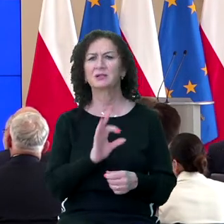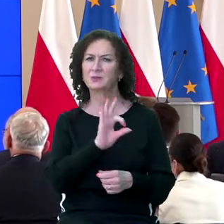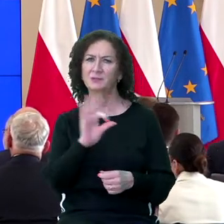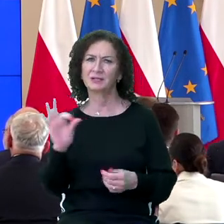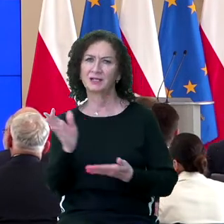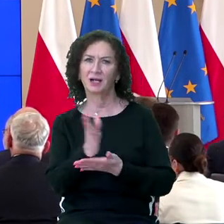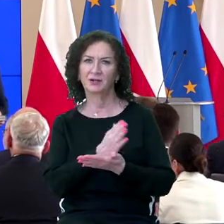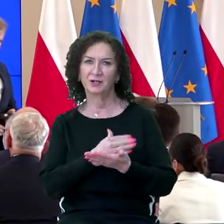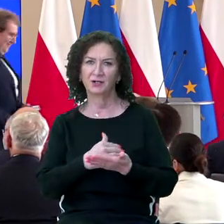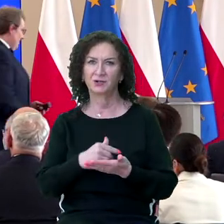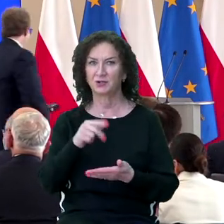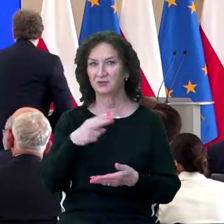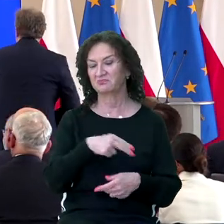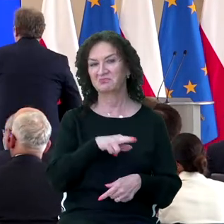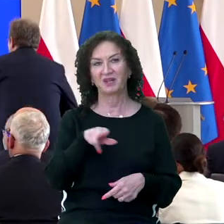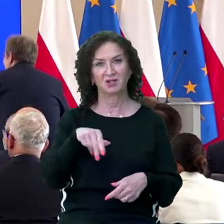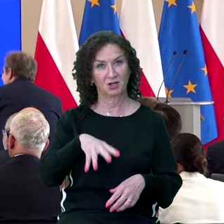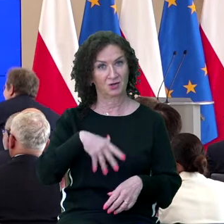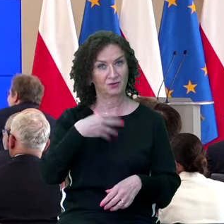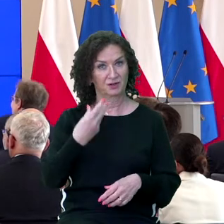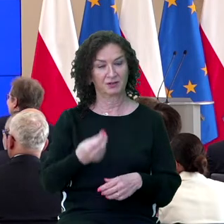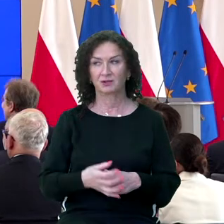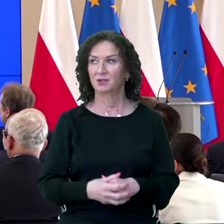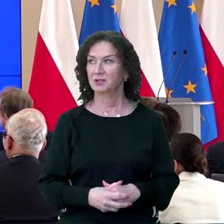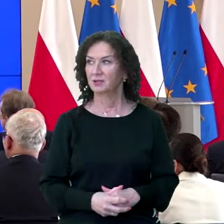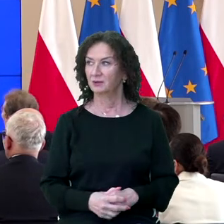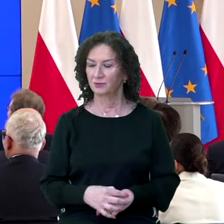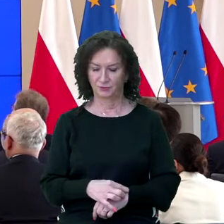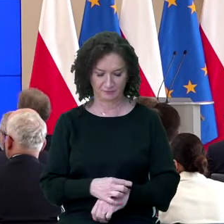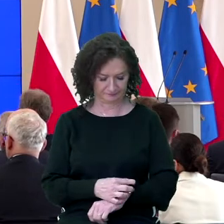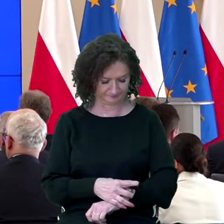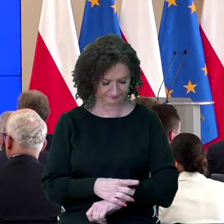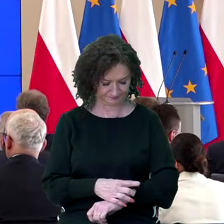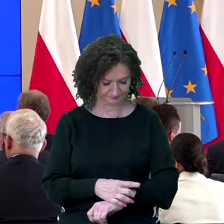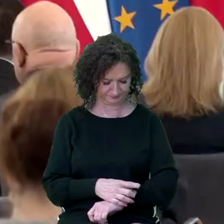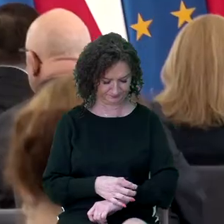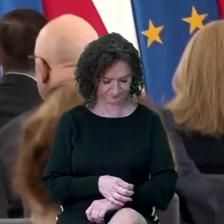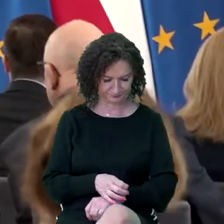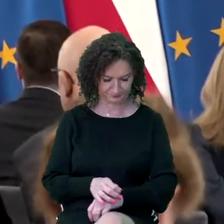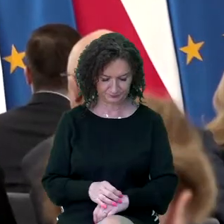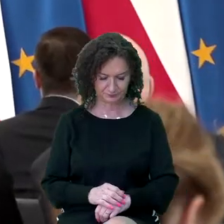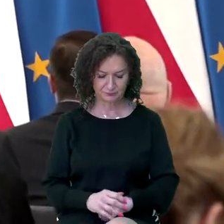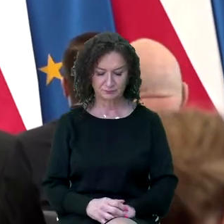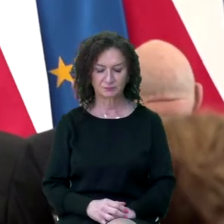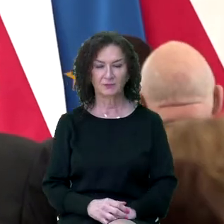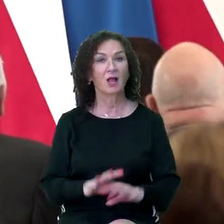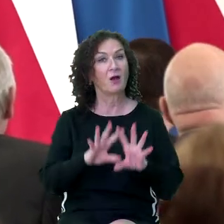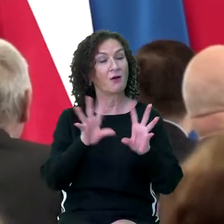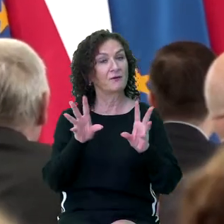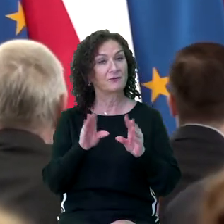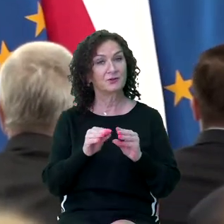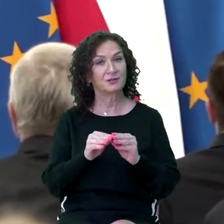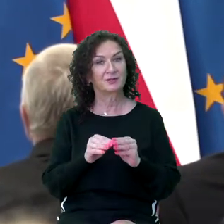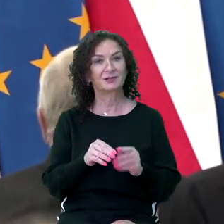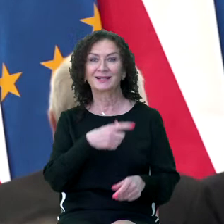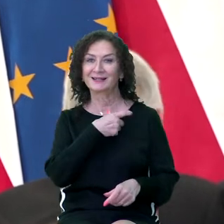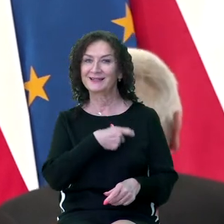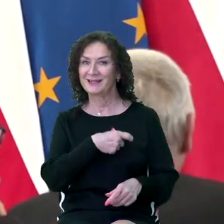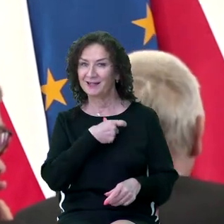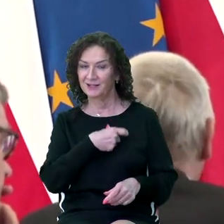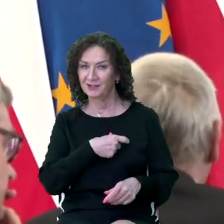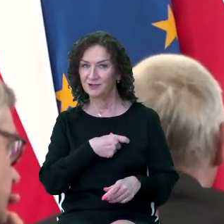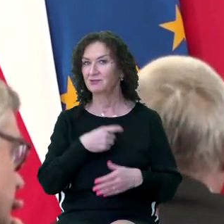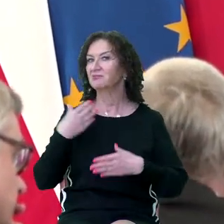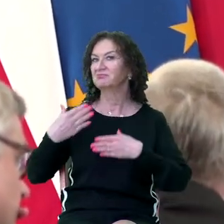uroczystości. Widziałam zdziwienie na twarzach niektórych z państwa, a niesłusznie, niesłusznie. Wszystkim serdecznie jeszcze raz osobiście